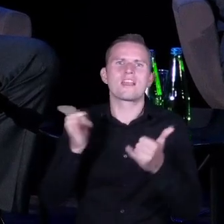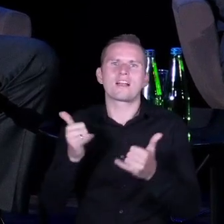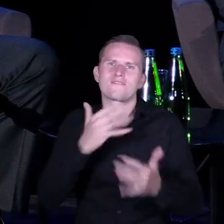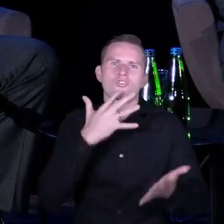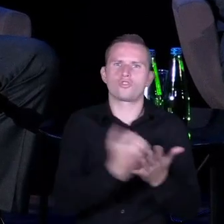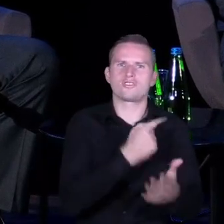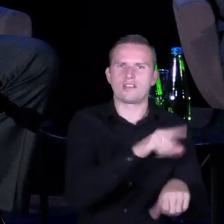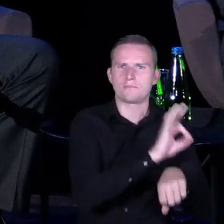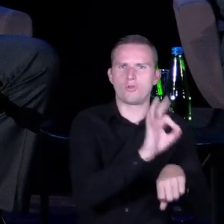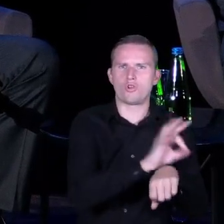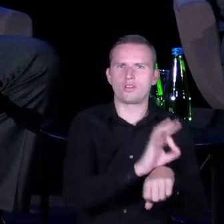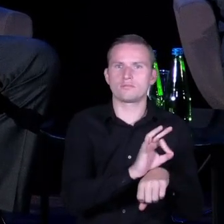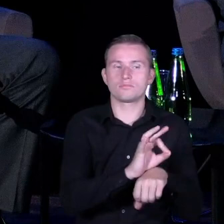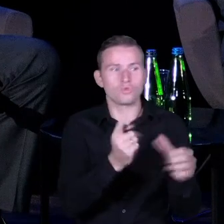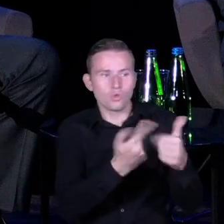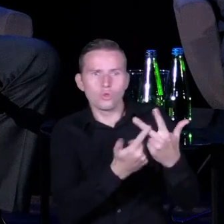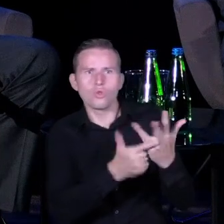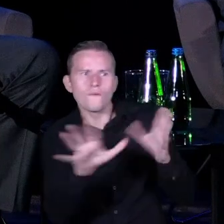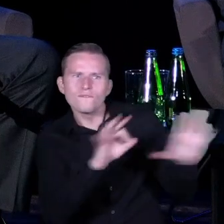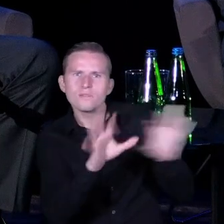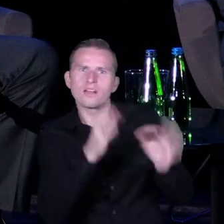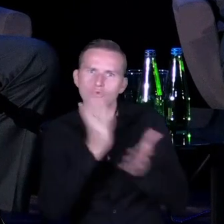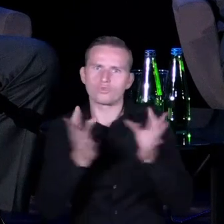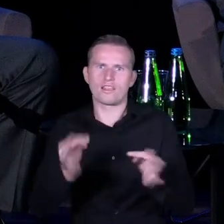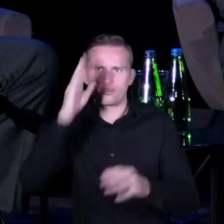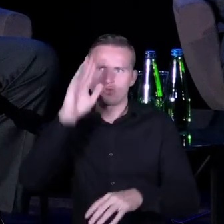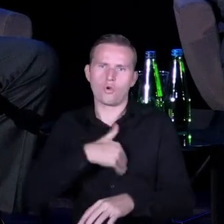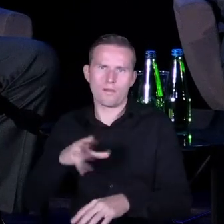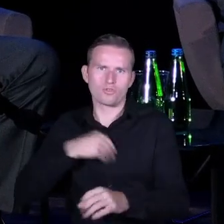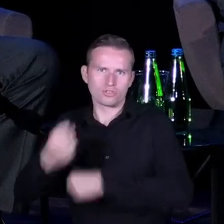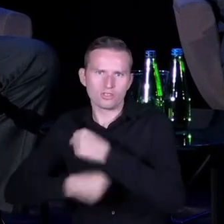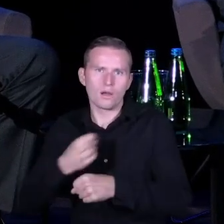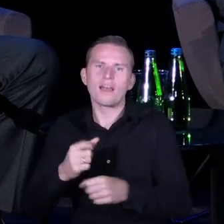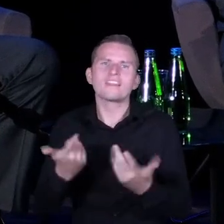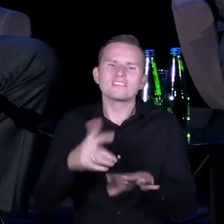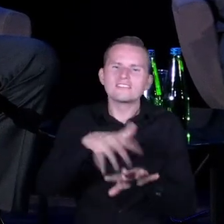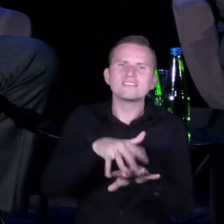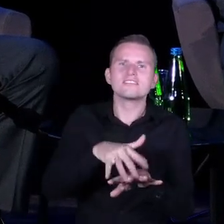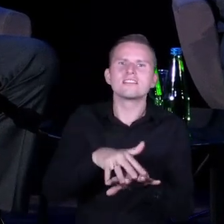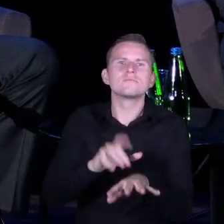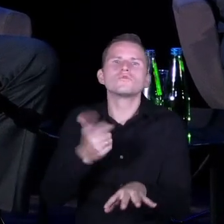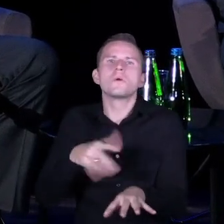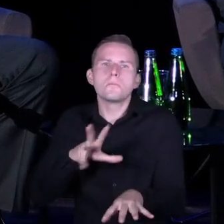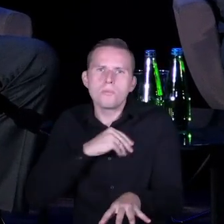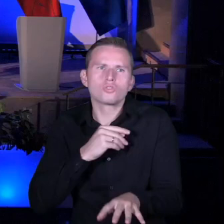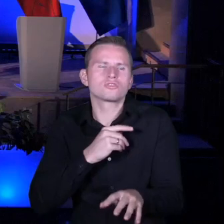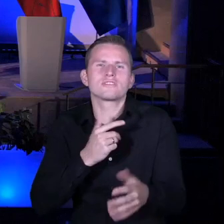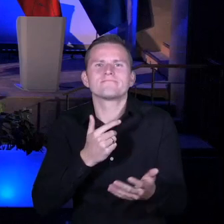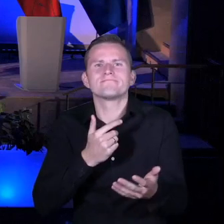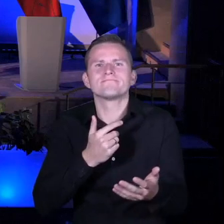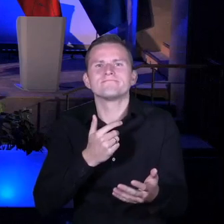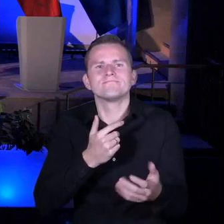można wziąć już teraz, co szkoły mogą wziąć już teraz, ale też co system może, co system chce wziąć też w takiej bardziej